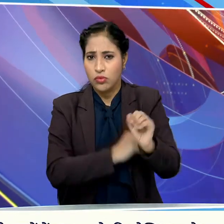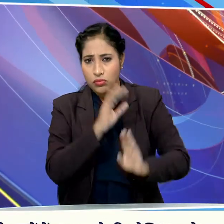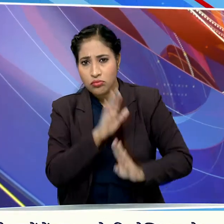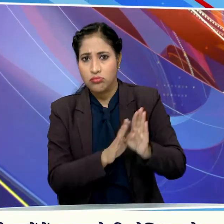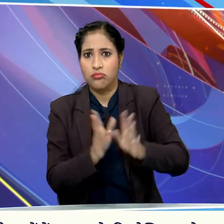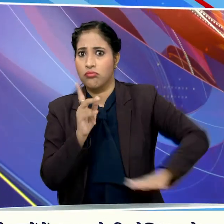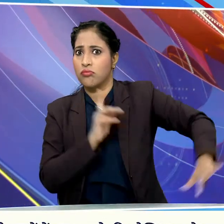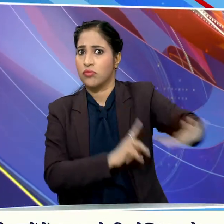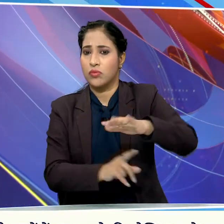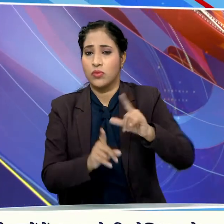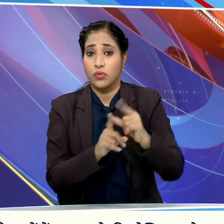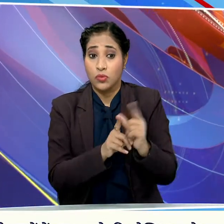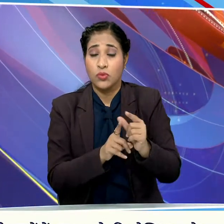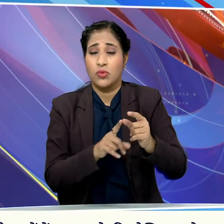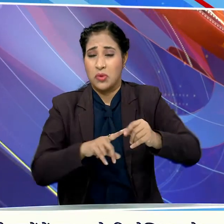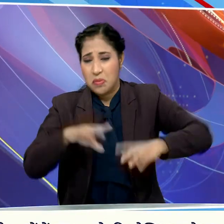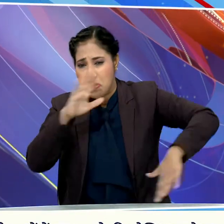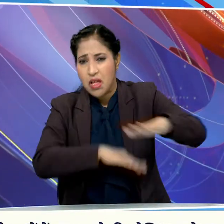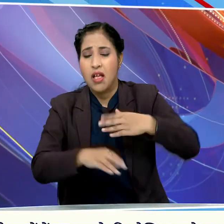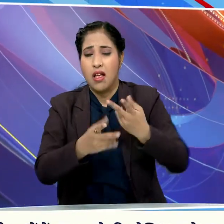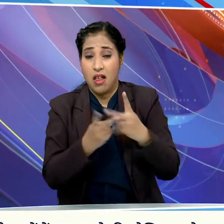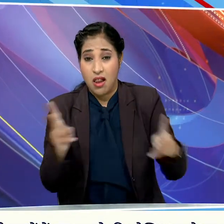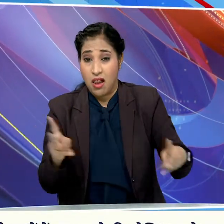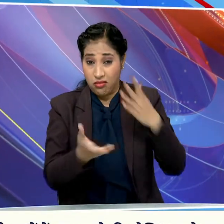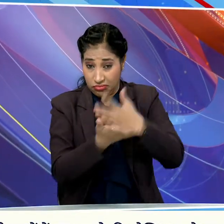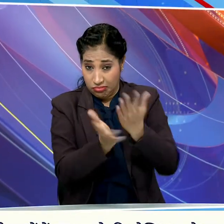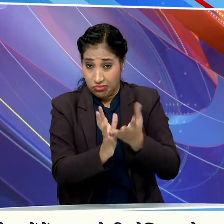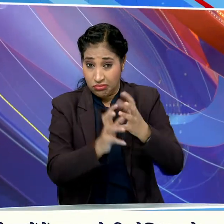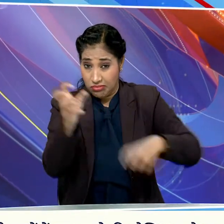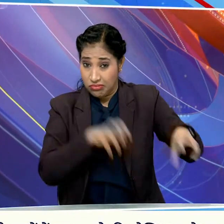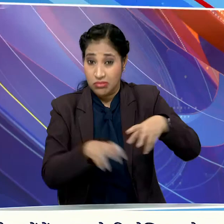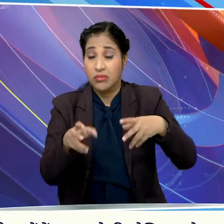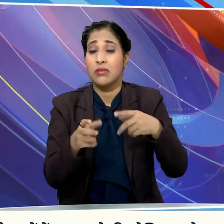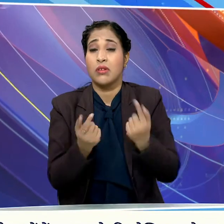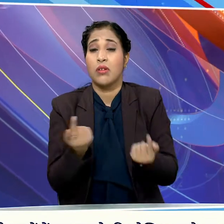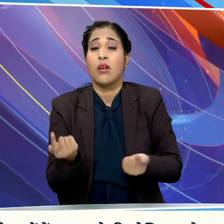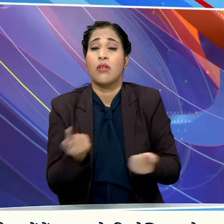पाड़वानू मोटू षड्यंत्र आ लोगोए चालू कर्यू छे।